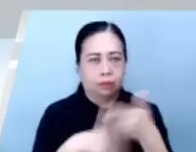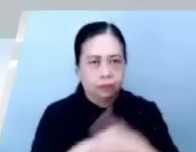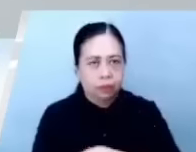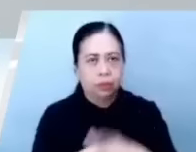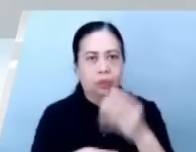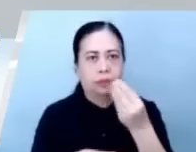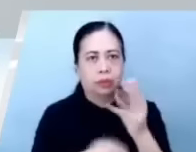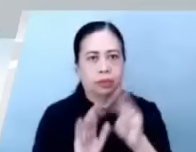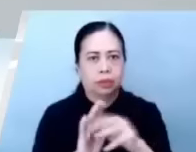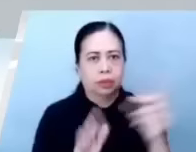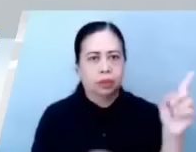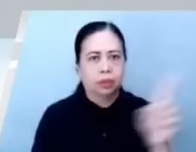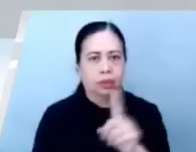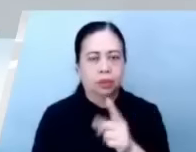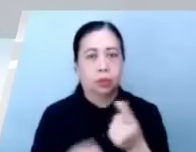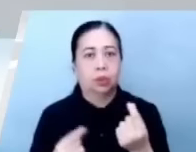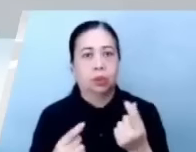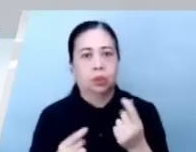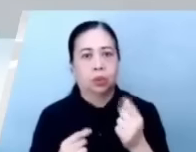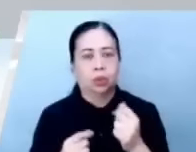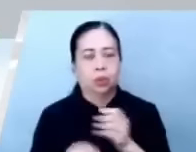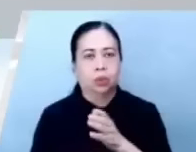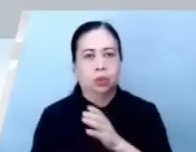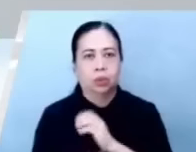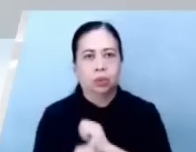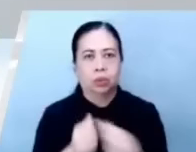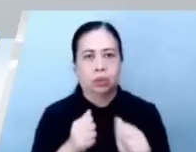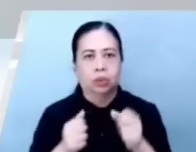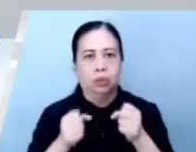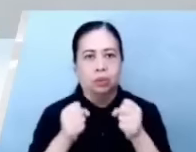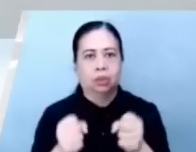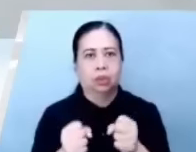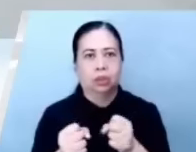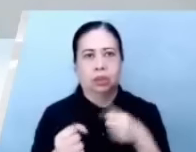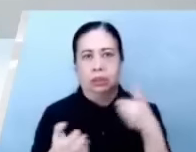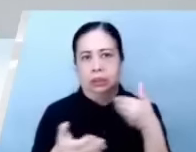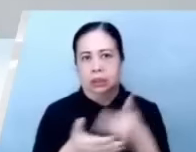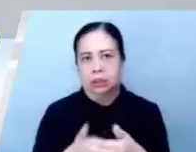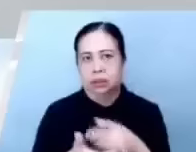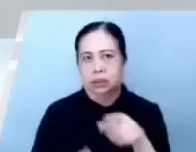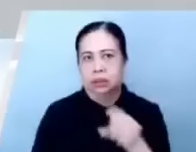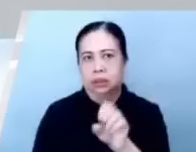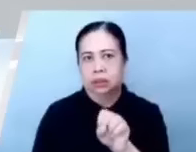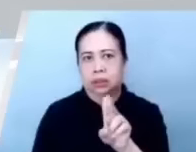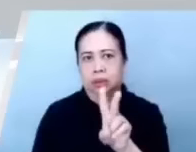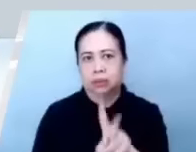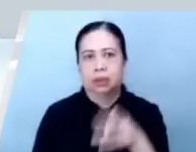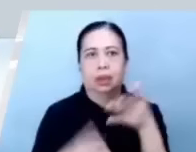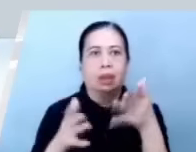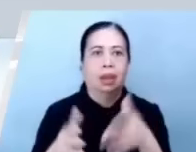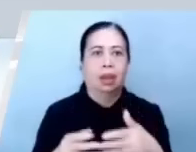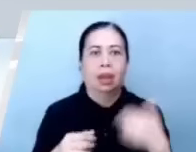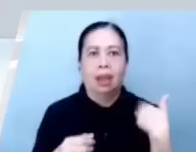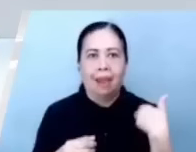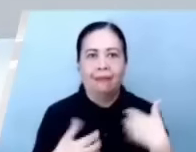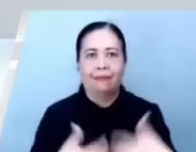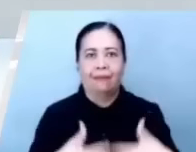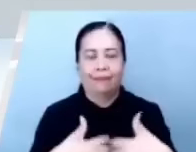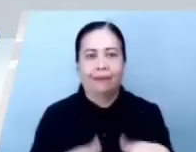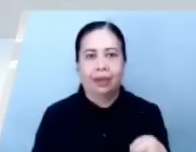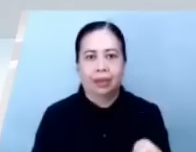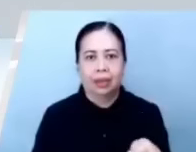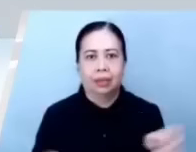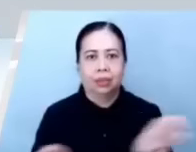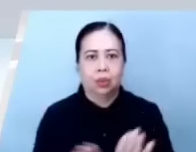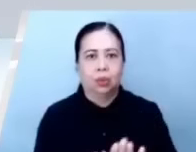ang suspect na Tumawid sa kalsada at lumapit sa nakaparadang SUV na naiwang umaandar ang makina bigla niyang binuksan ng